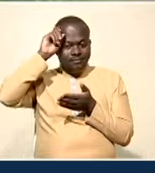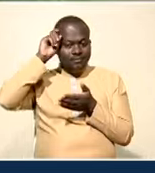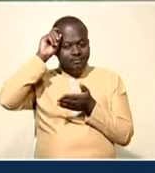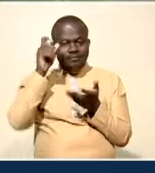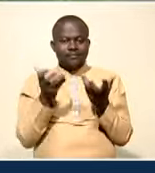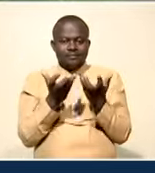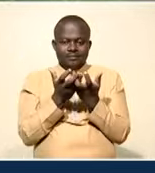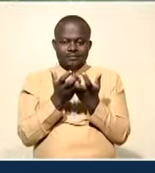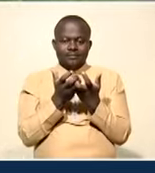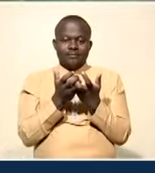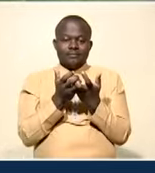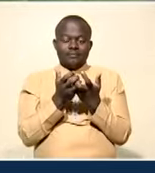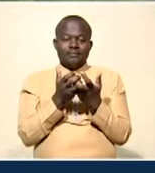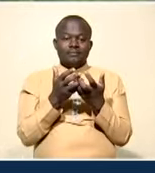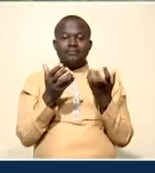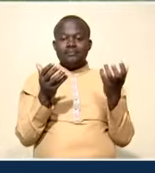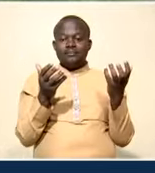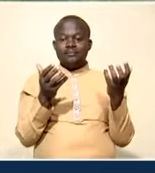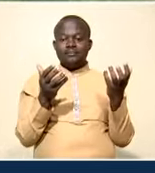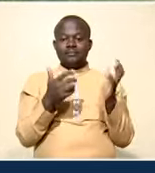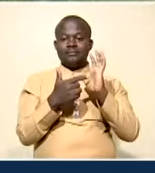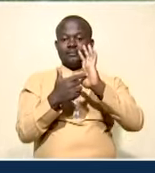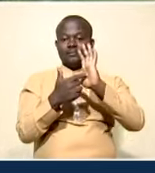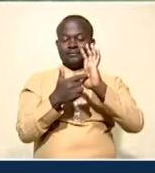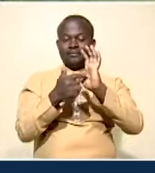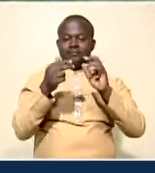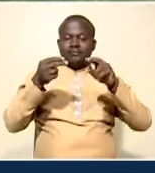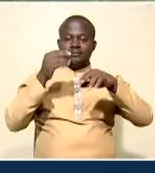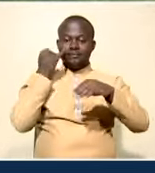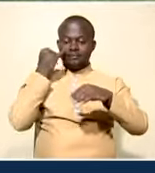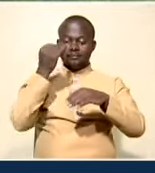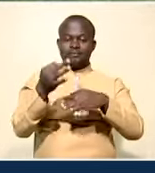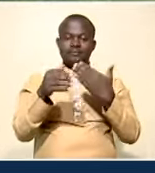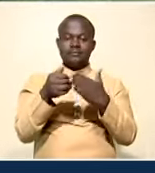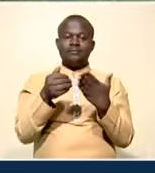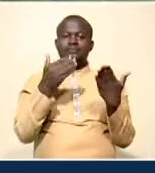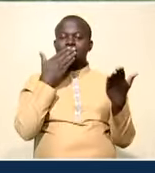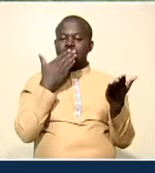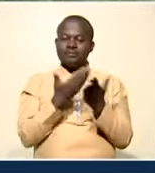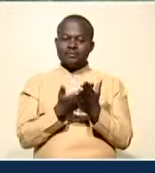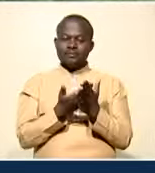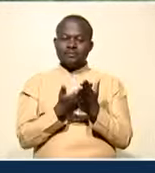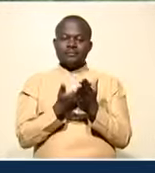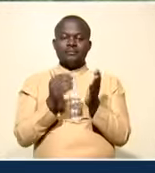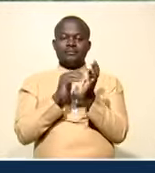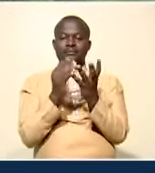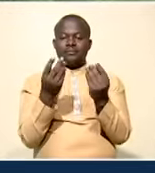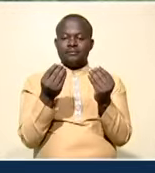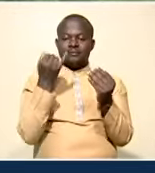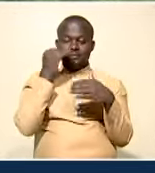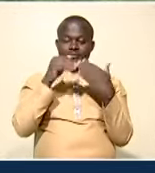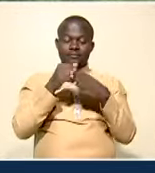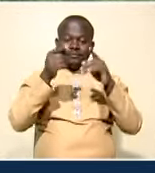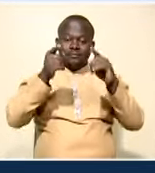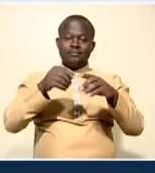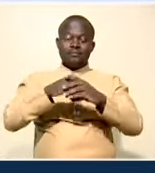bihuye neza na za allusion za fond de vallée nubari byari kuba byiza binatworohera iyo tubisanga